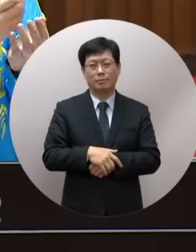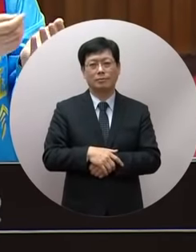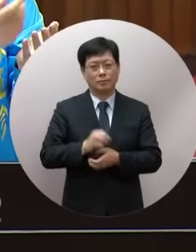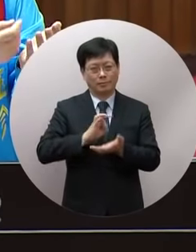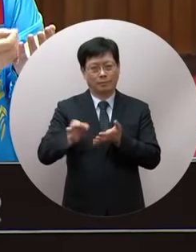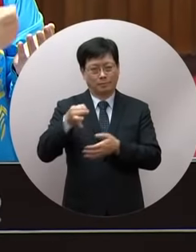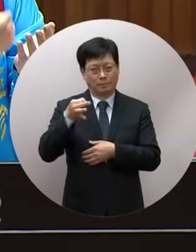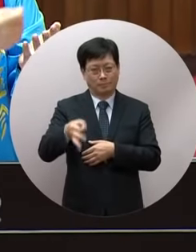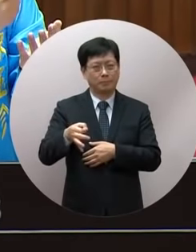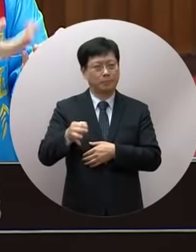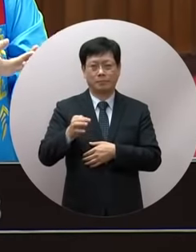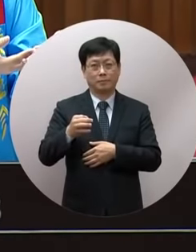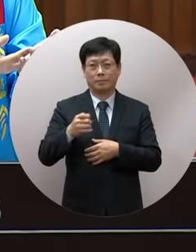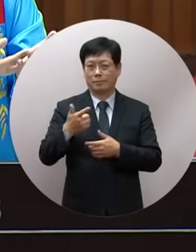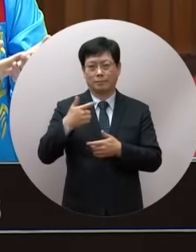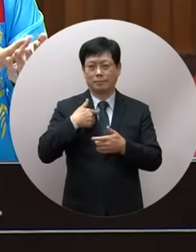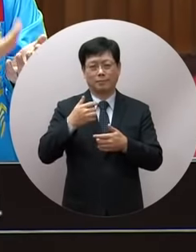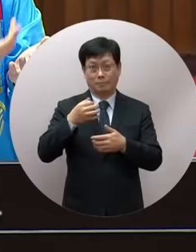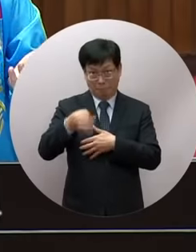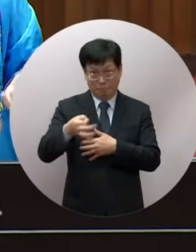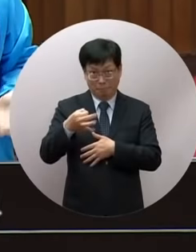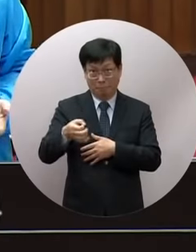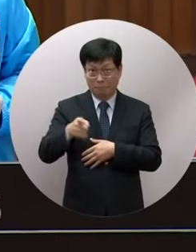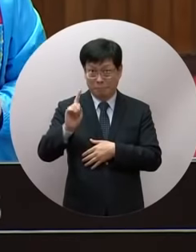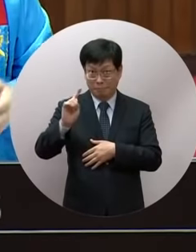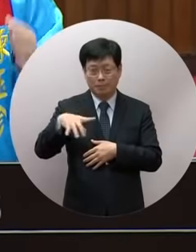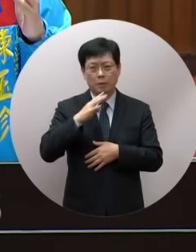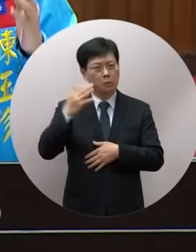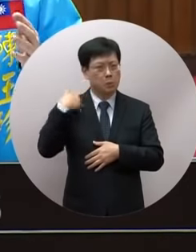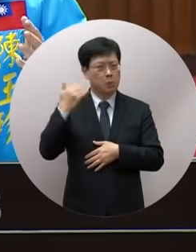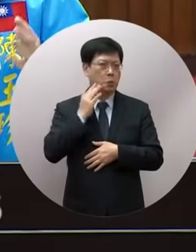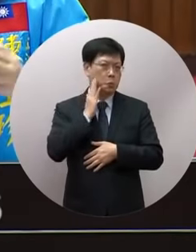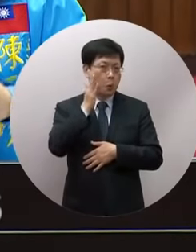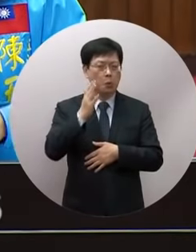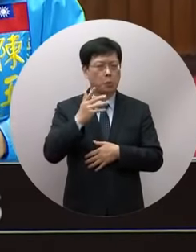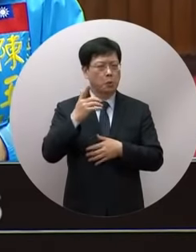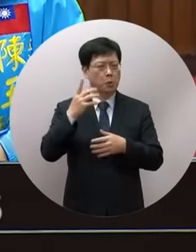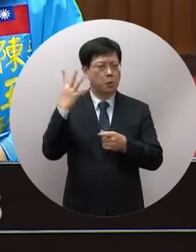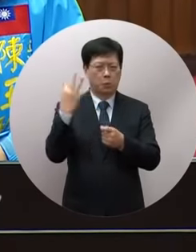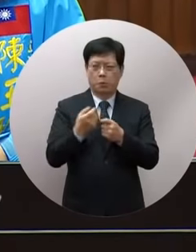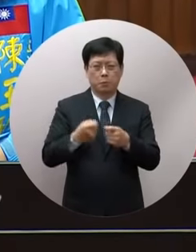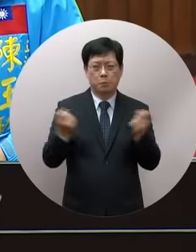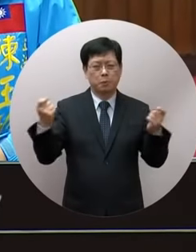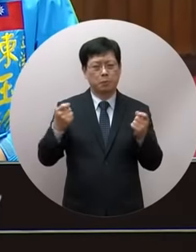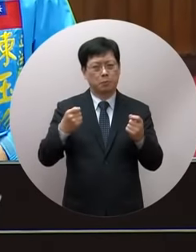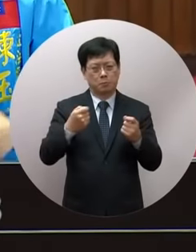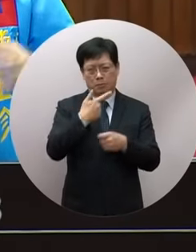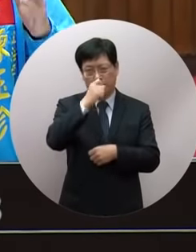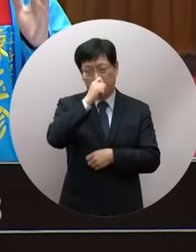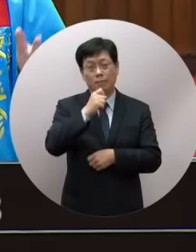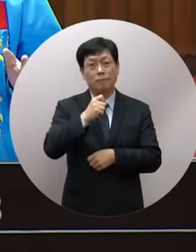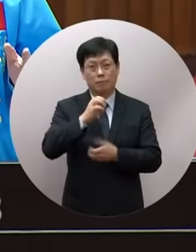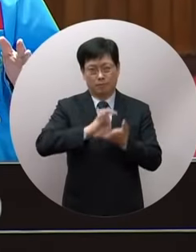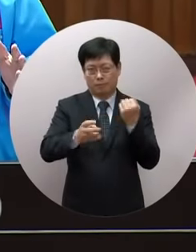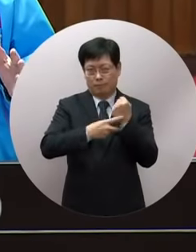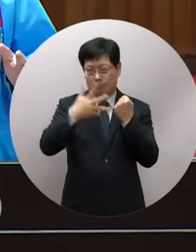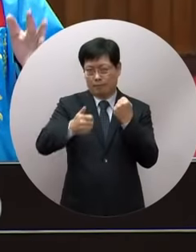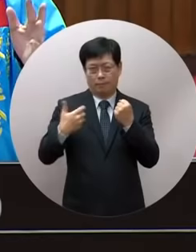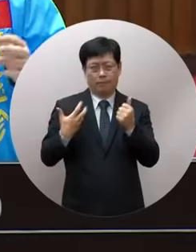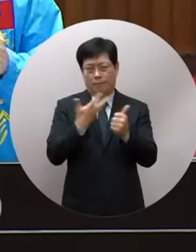是用买的，不是不用钱，是用买的。我们那个管道一直很畅通，而且行之有年，做得非常好。我们是用里